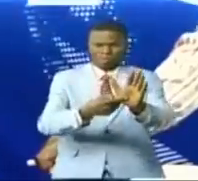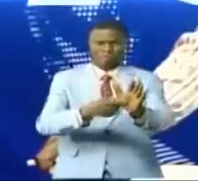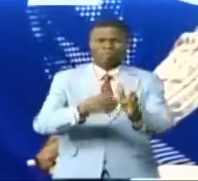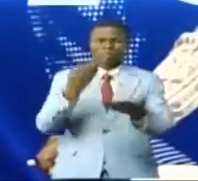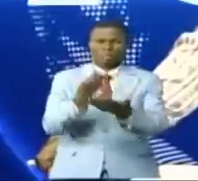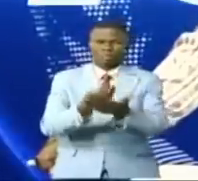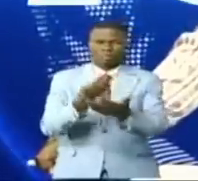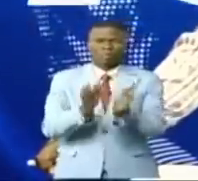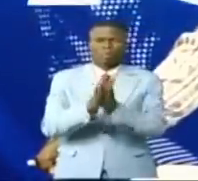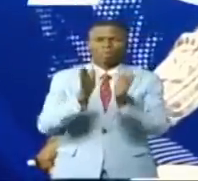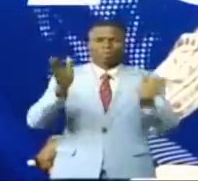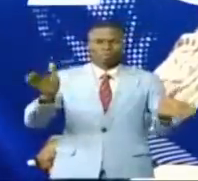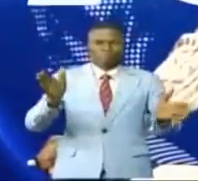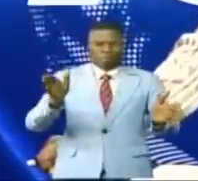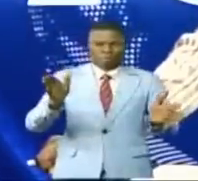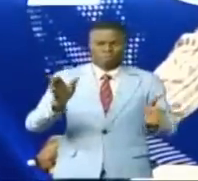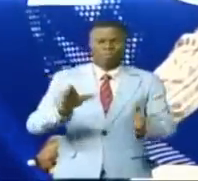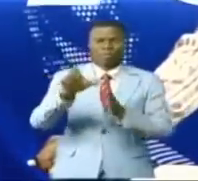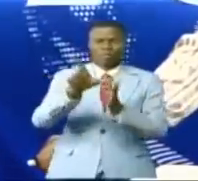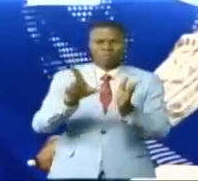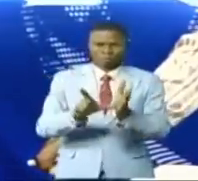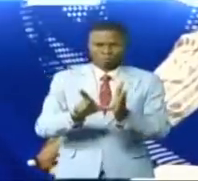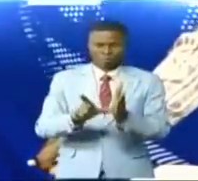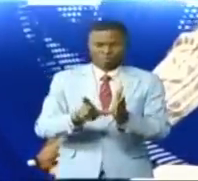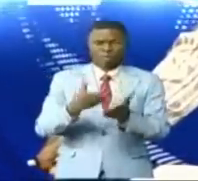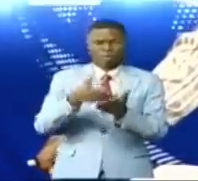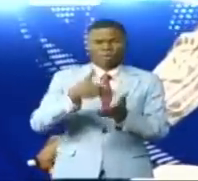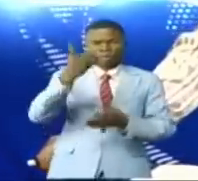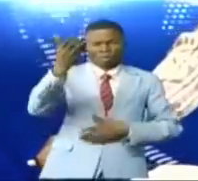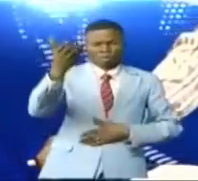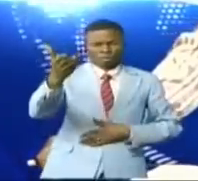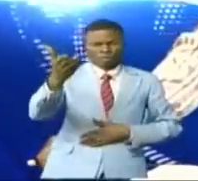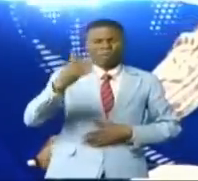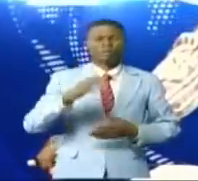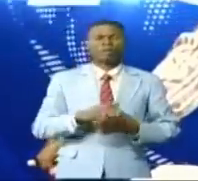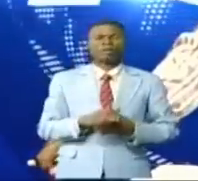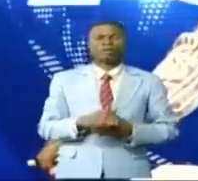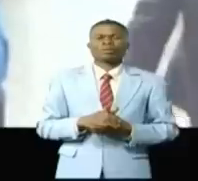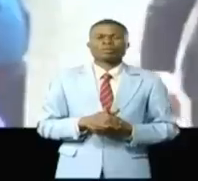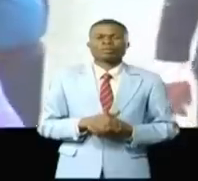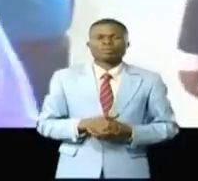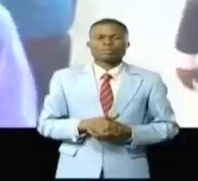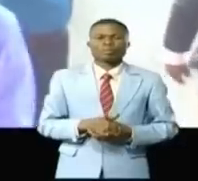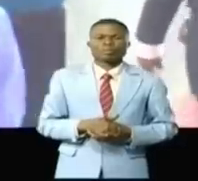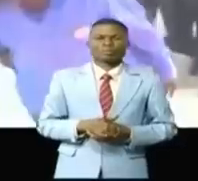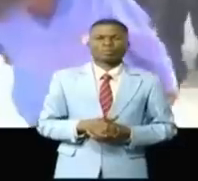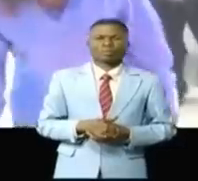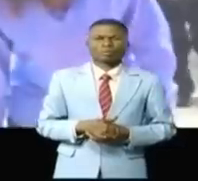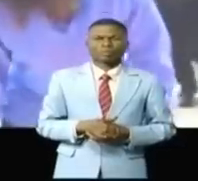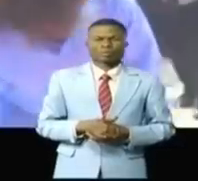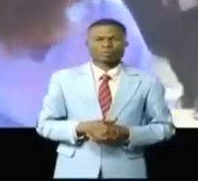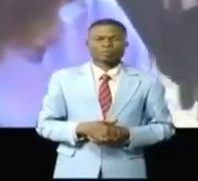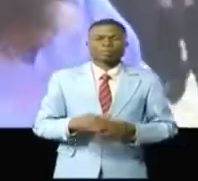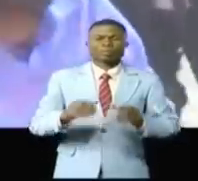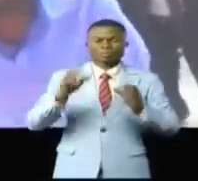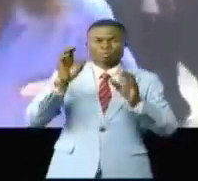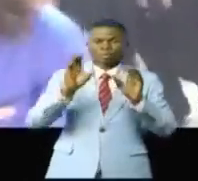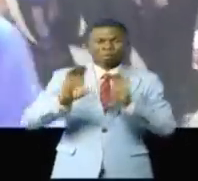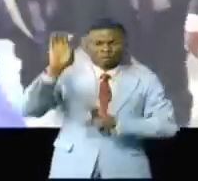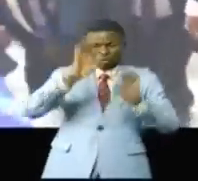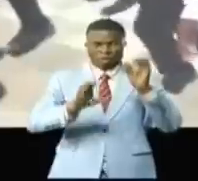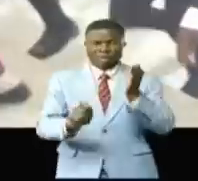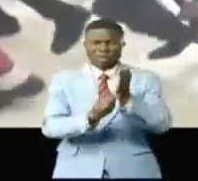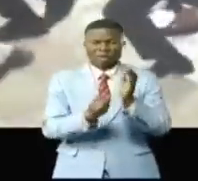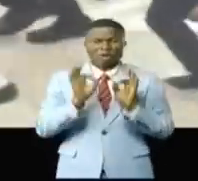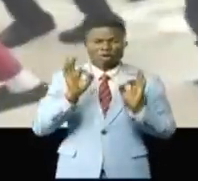l'économie générale de cette loi, nous fait dire Marie-Calingue Igvesia. Le ministère de la Recherche scientifique et Innovation